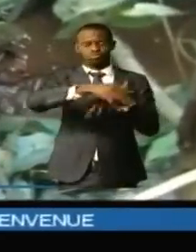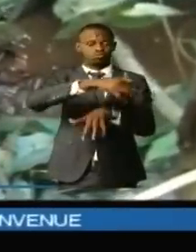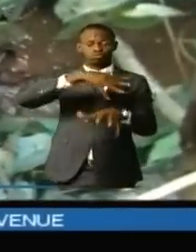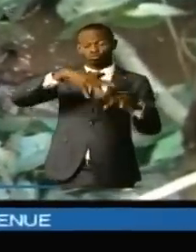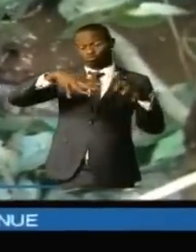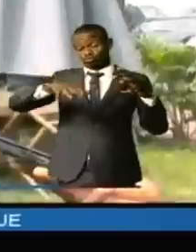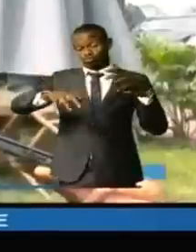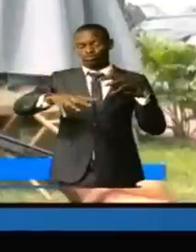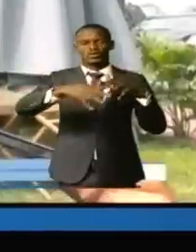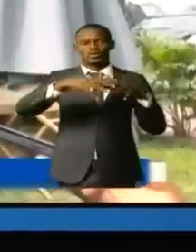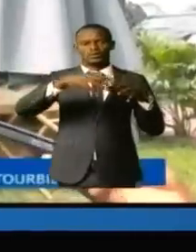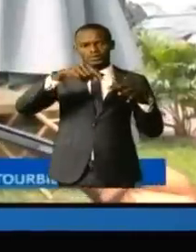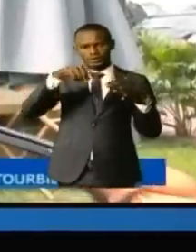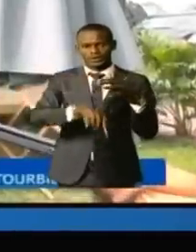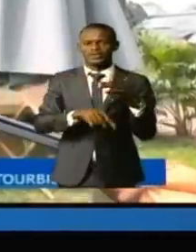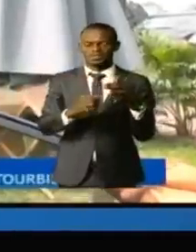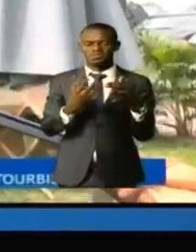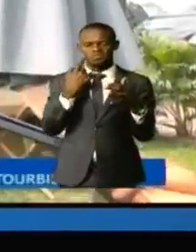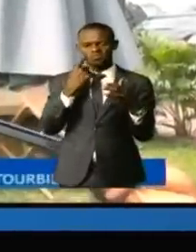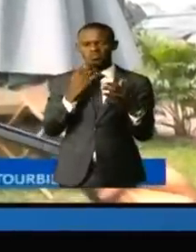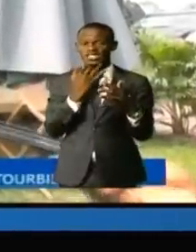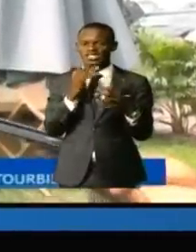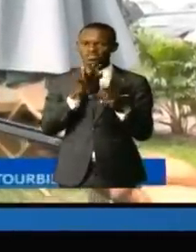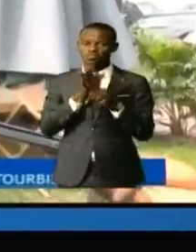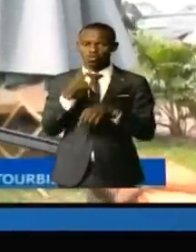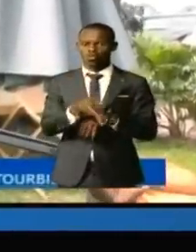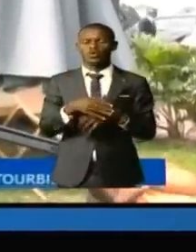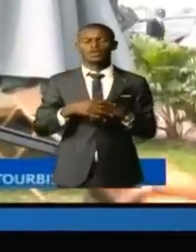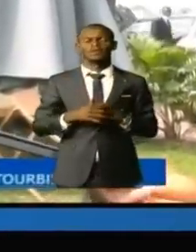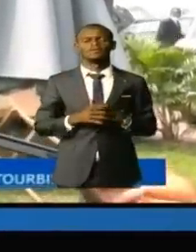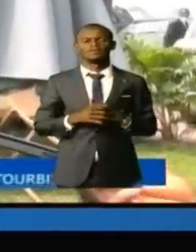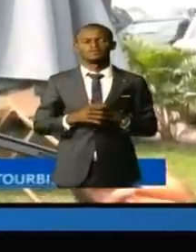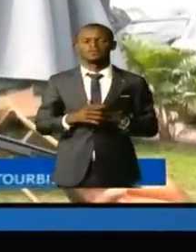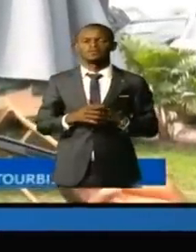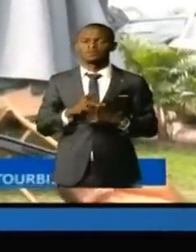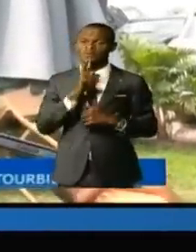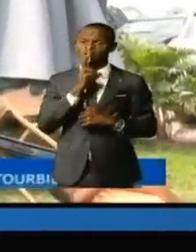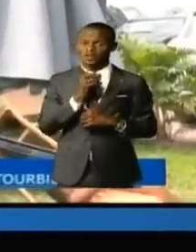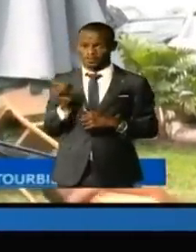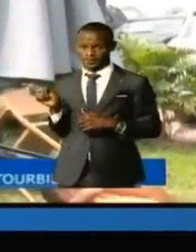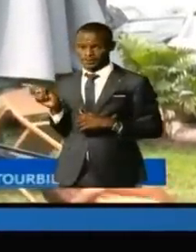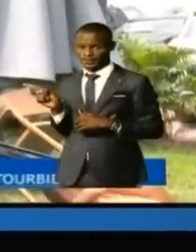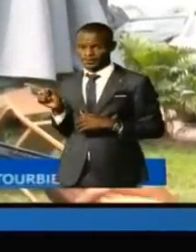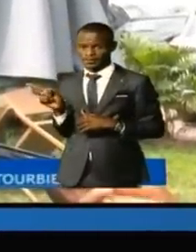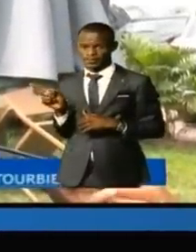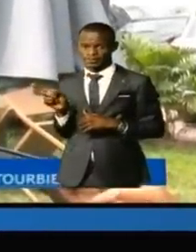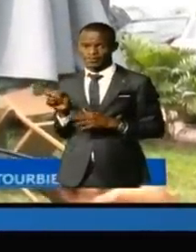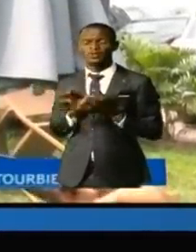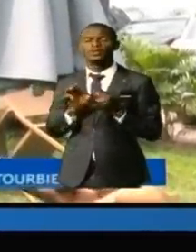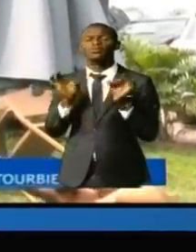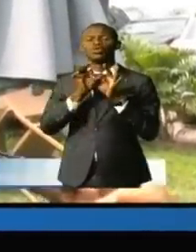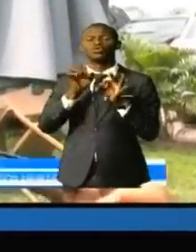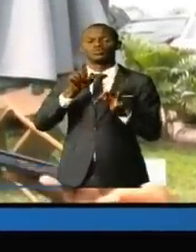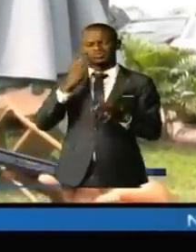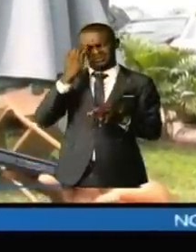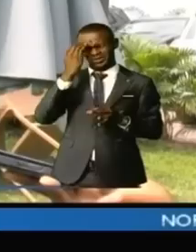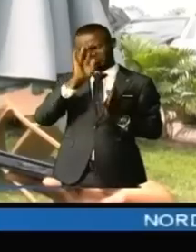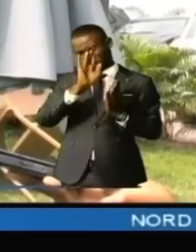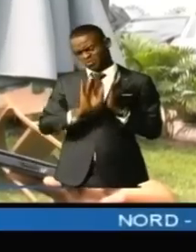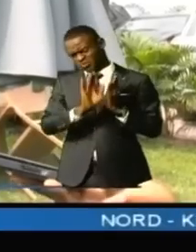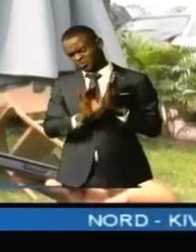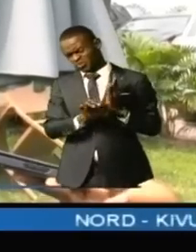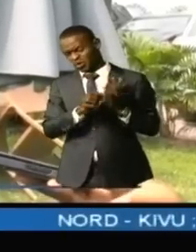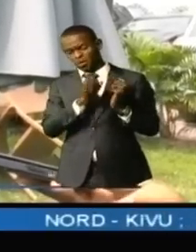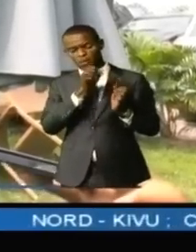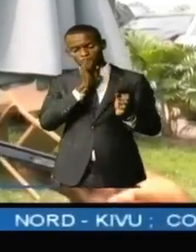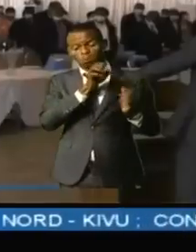thématique émergente. Déjà, au niveau de la communication, il est important que nous puissions savoir si nous avons une information sur les tourbières, comment nous pouvons rendre